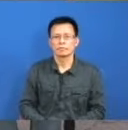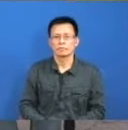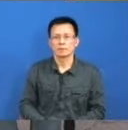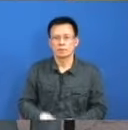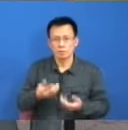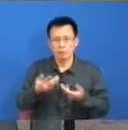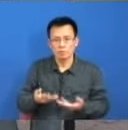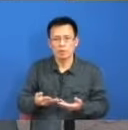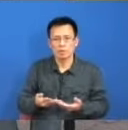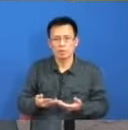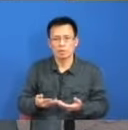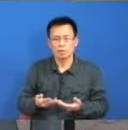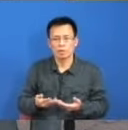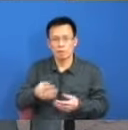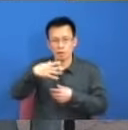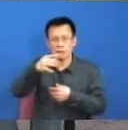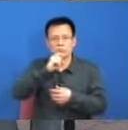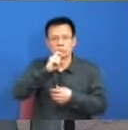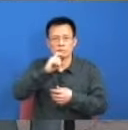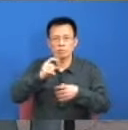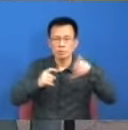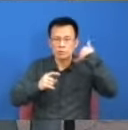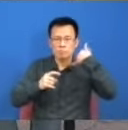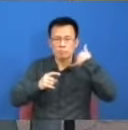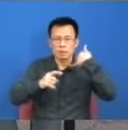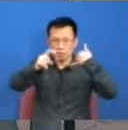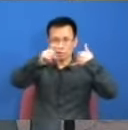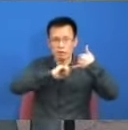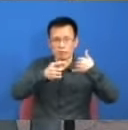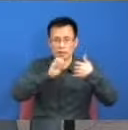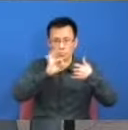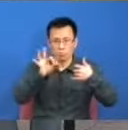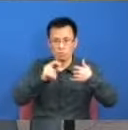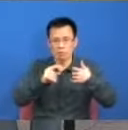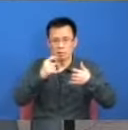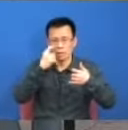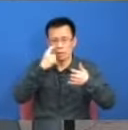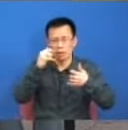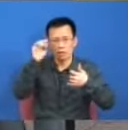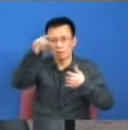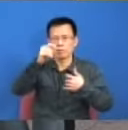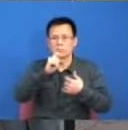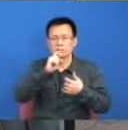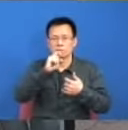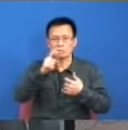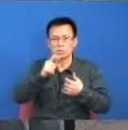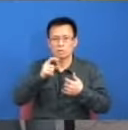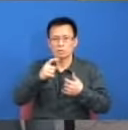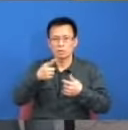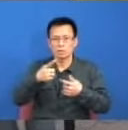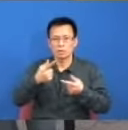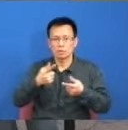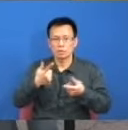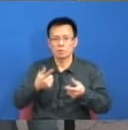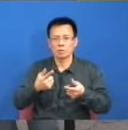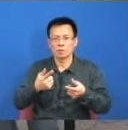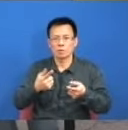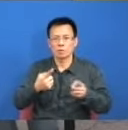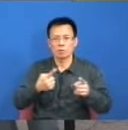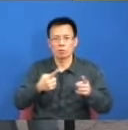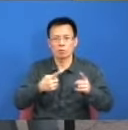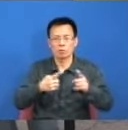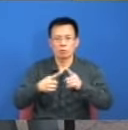咁我哋系咪另外仲有一位嘅电话咧？我哋系打紧嘅，我哋亦都系希望咧有啲系我哋知道公民党嘅观察员嘅 Eric